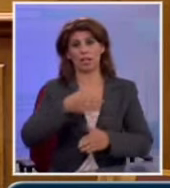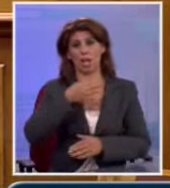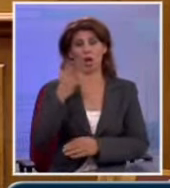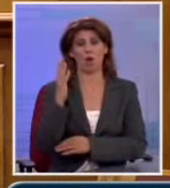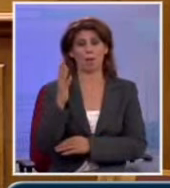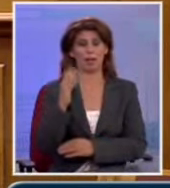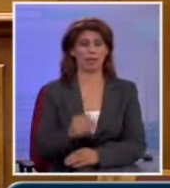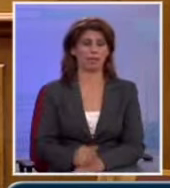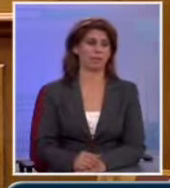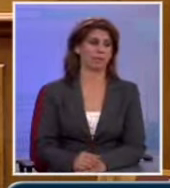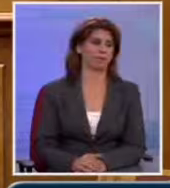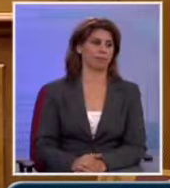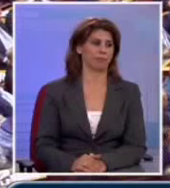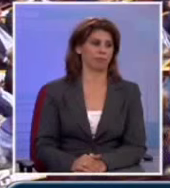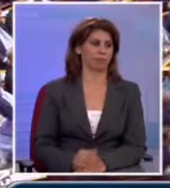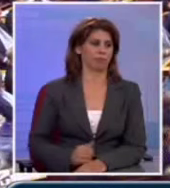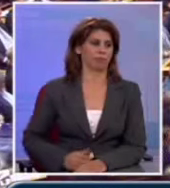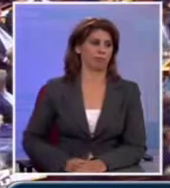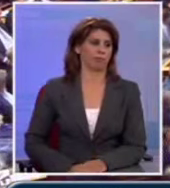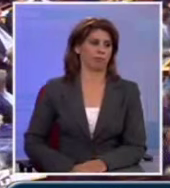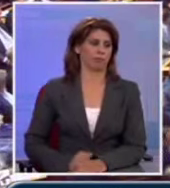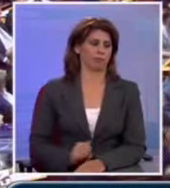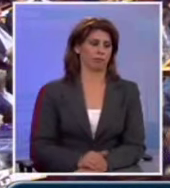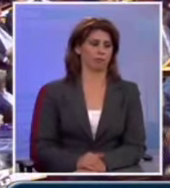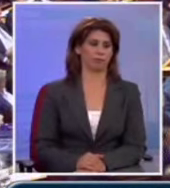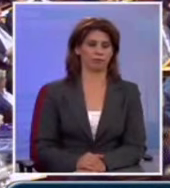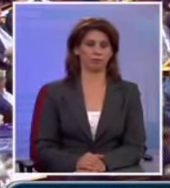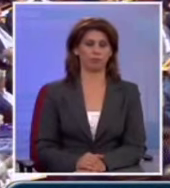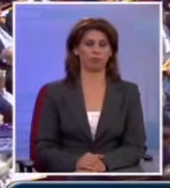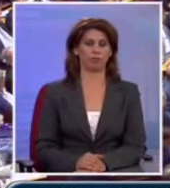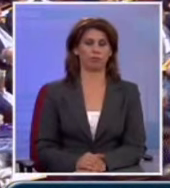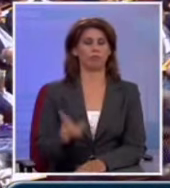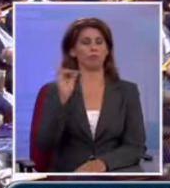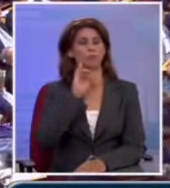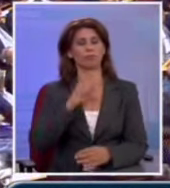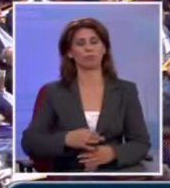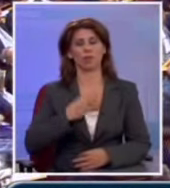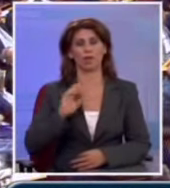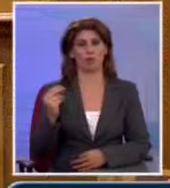σας. Παρακαλώ, παρακαλώ. Κυρίες και κύριοι βουλευτές,